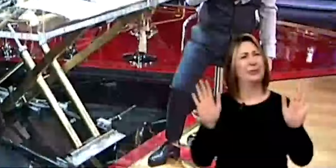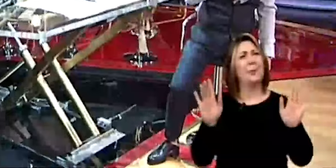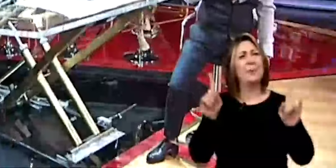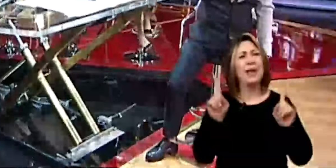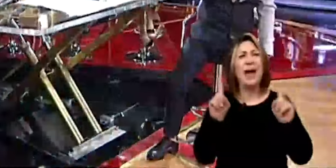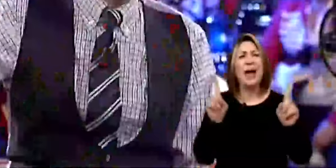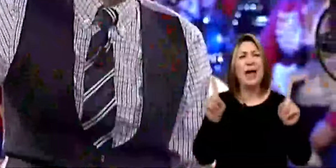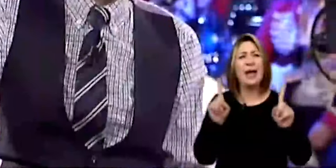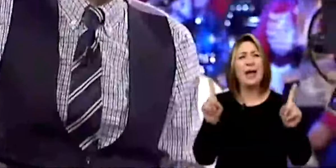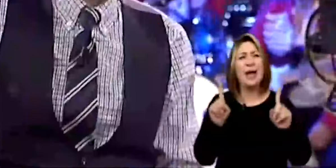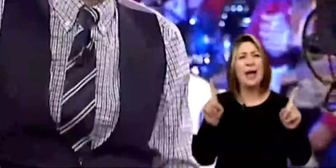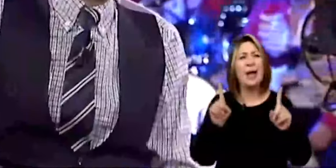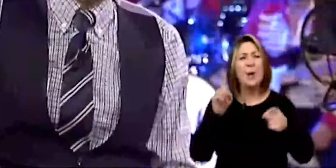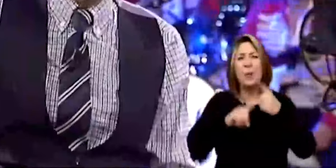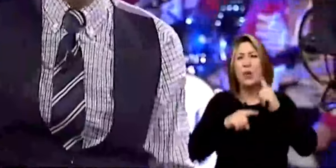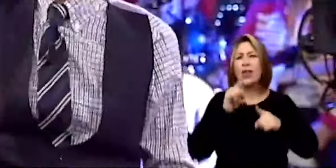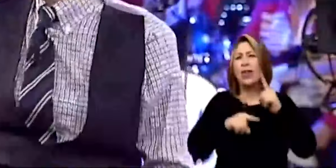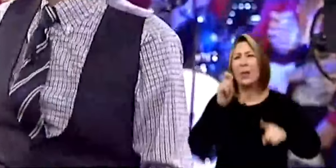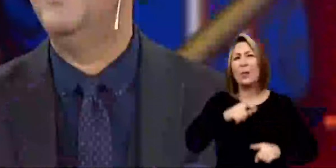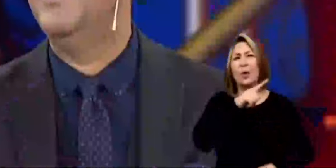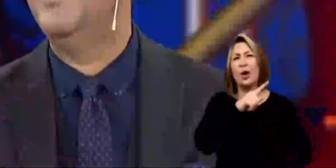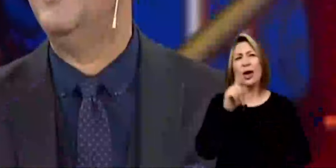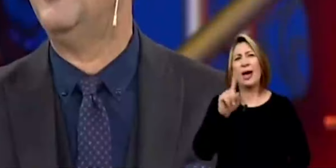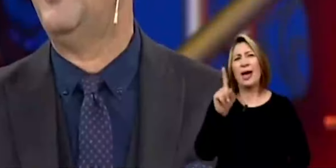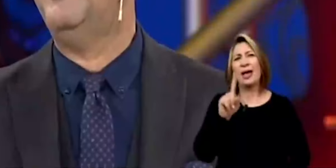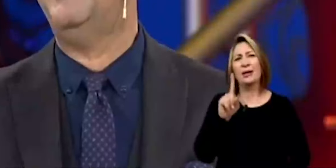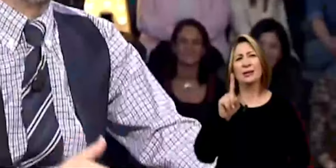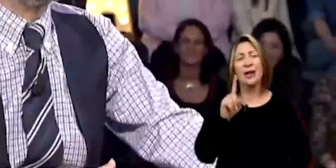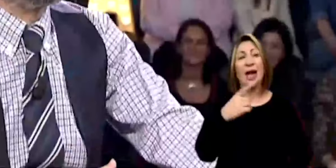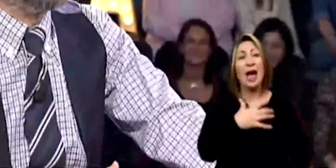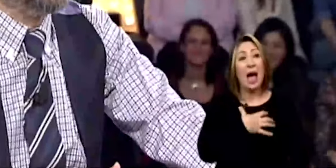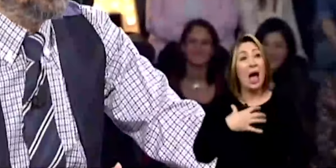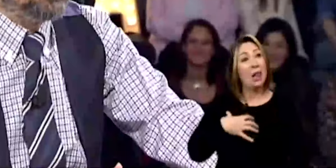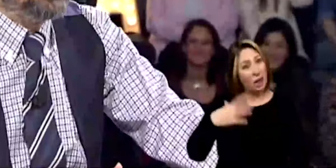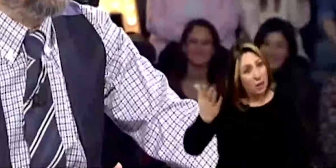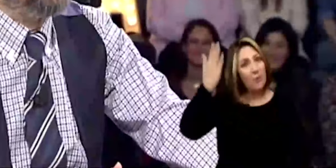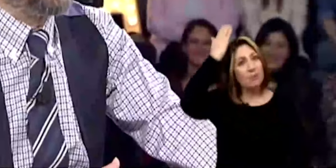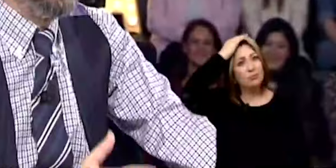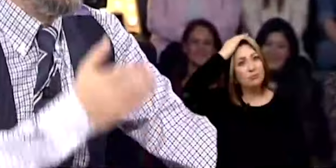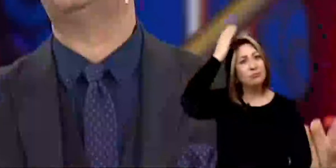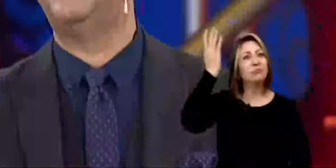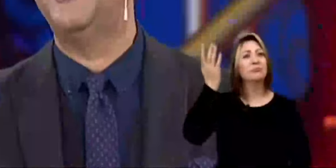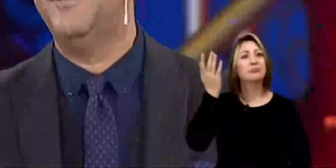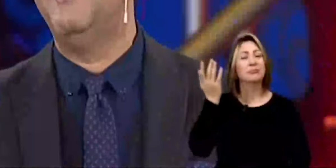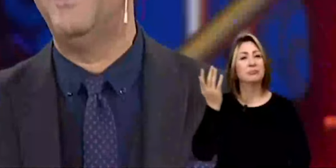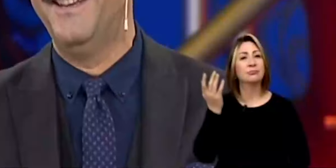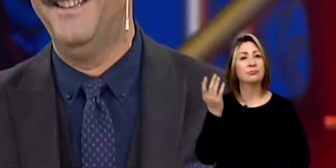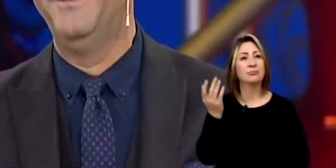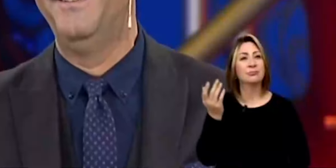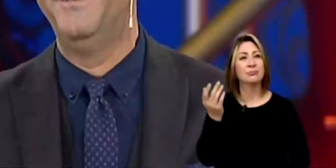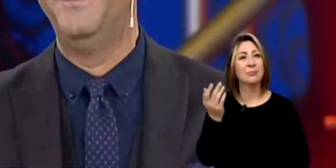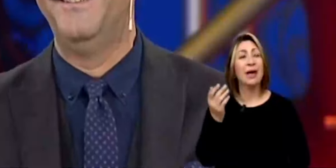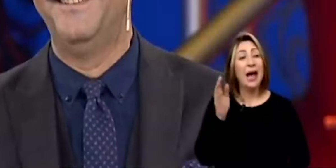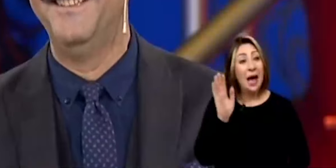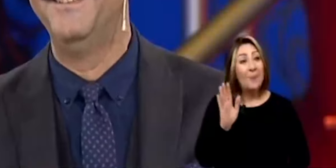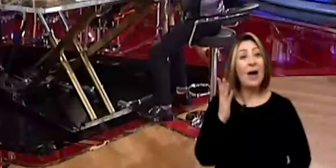dakika hayır. Hayır politik, anneler babalar. Şu anda beraber... politik yanıt veriyor öyle değil. Anneler ama, tabii ki başımızın tacı. Erkek kadın eşlerimiz. Elbette eşittir ama, değil mi yani?